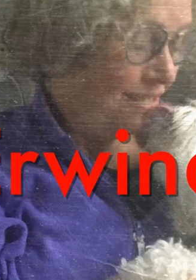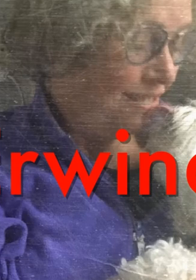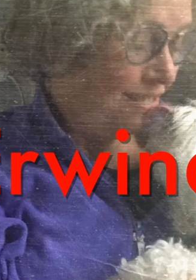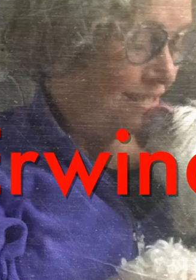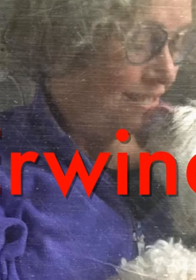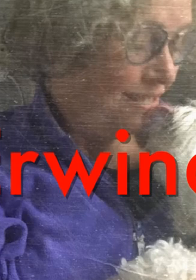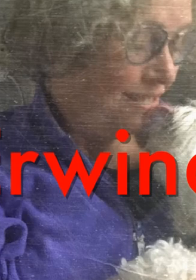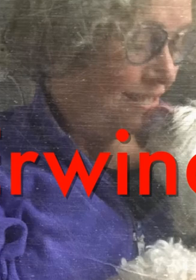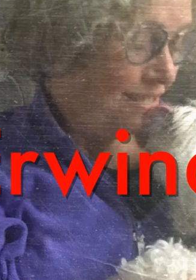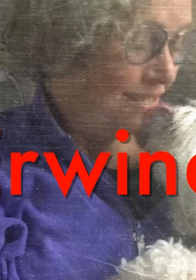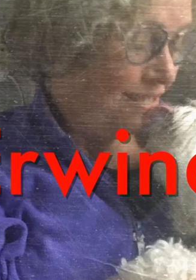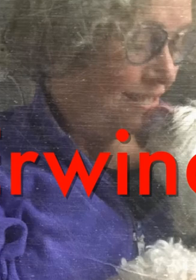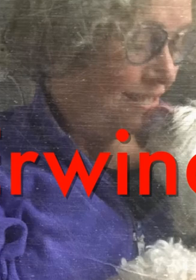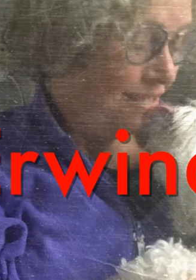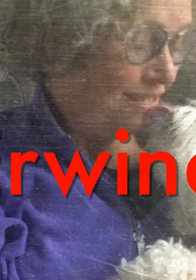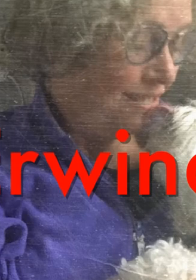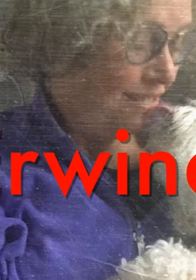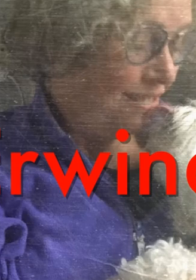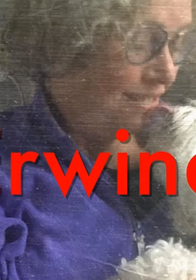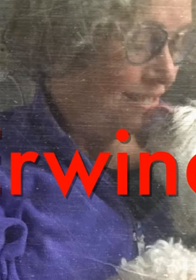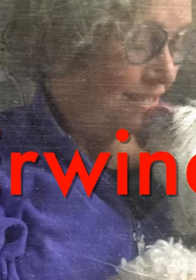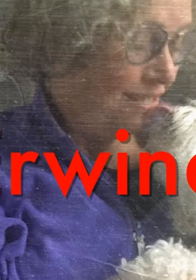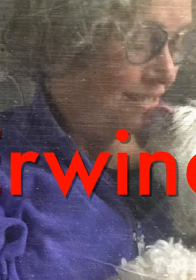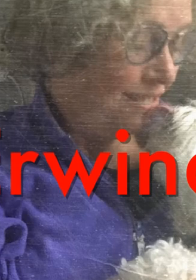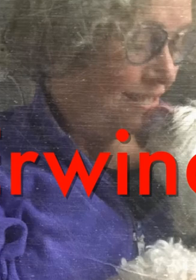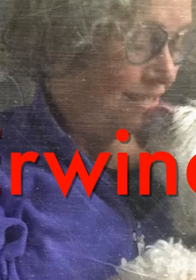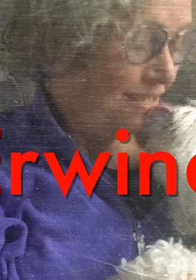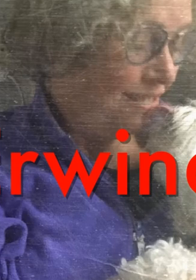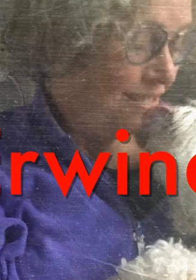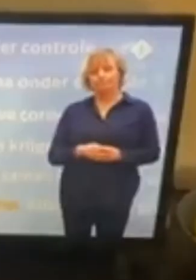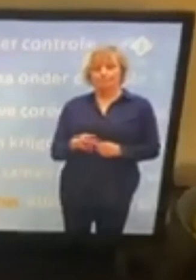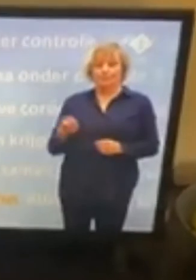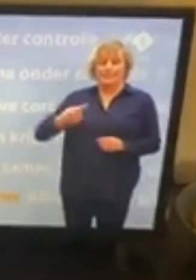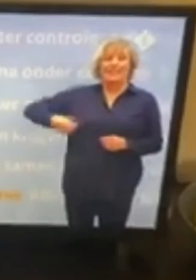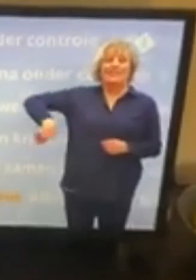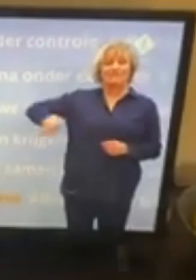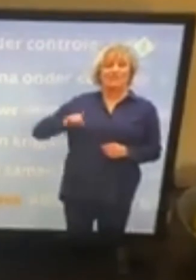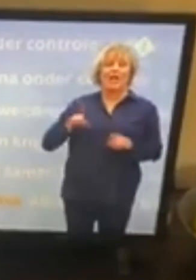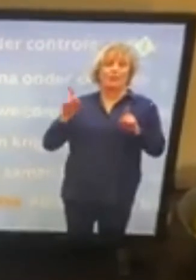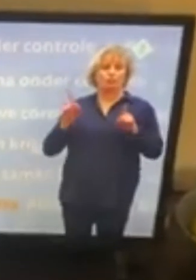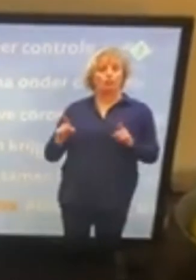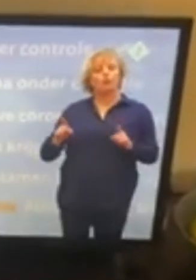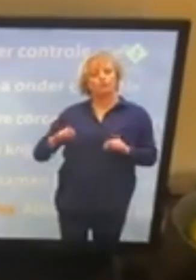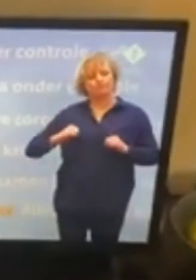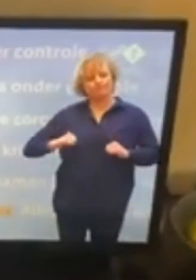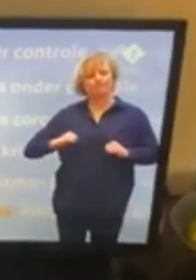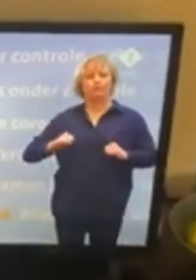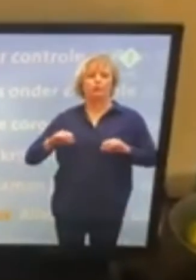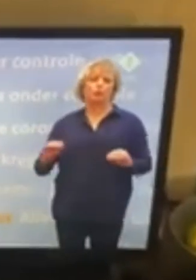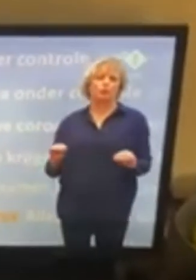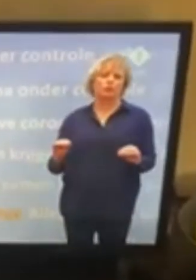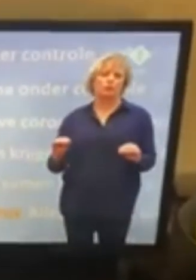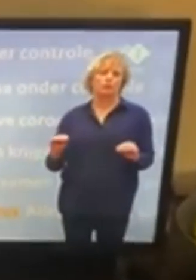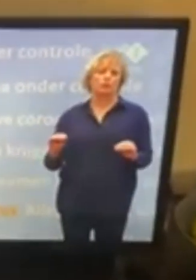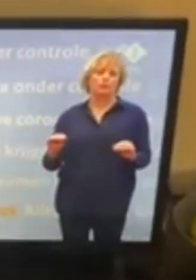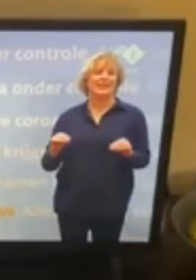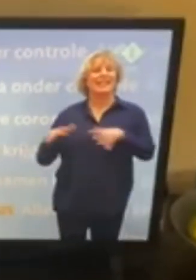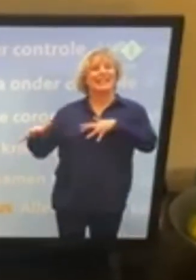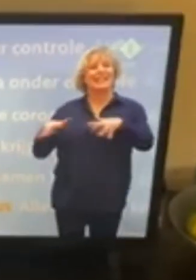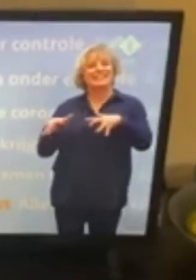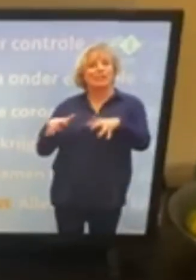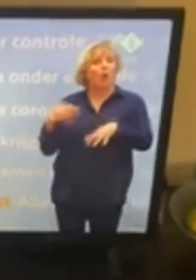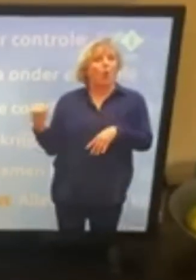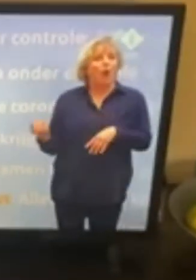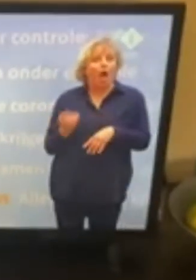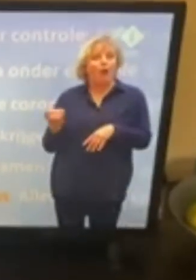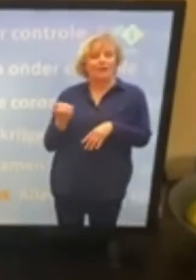en wat ik in ieder geval zeker weet, is dat wij met z'n allen dit moeten doen. Dat altijd het risico is bij maatregelen